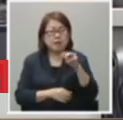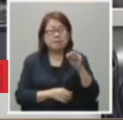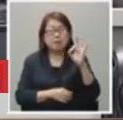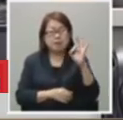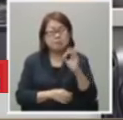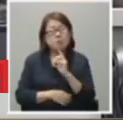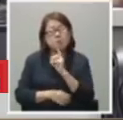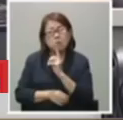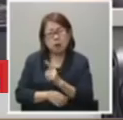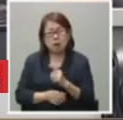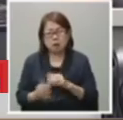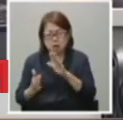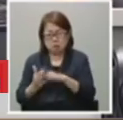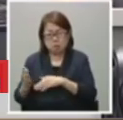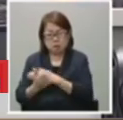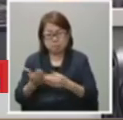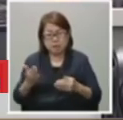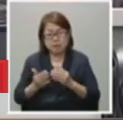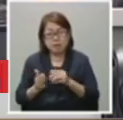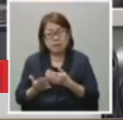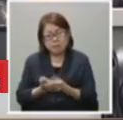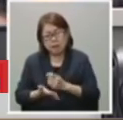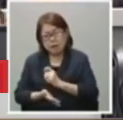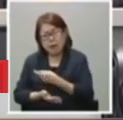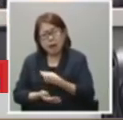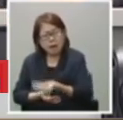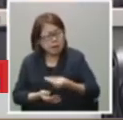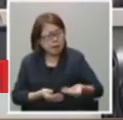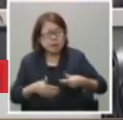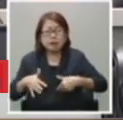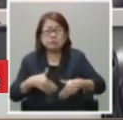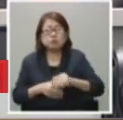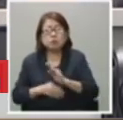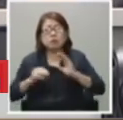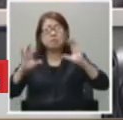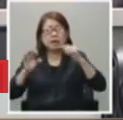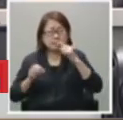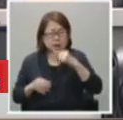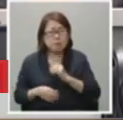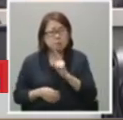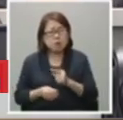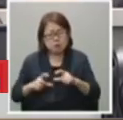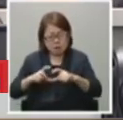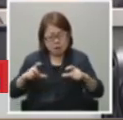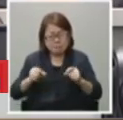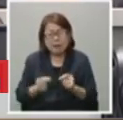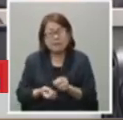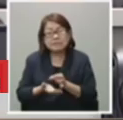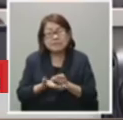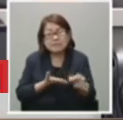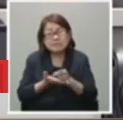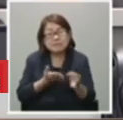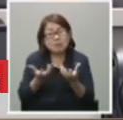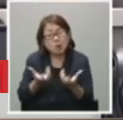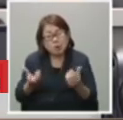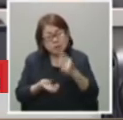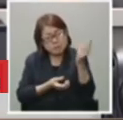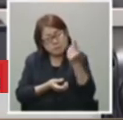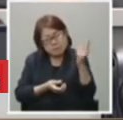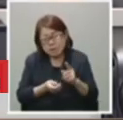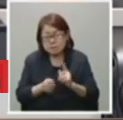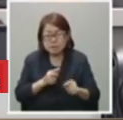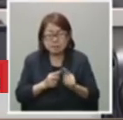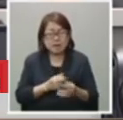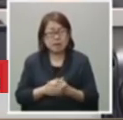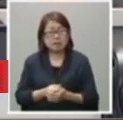ำหนินโยบายการแจกเงินของรัฐบาลไทยครับว่าไอ้โครงการชิมช็อปใช้เนี่ยมันเป็นโครงการอันตรายนะจ๊